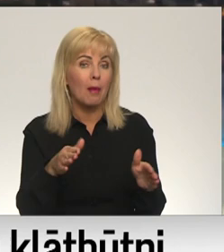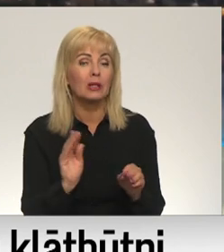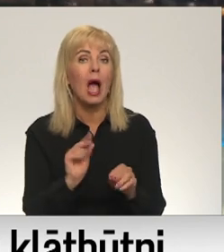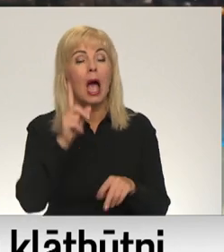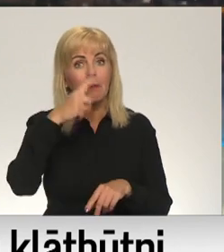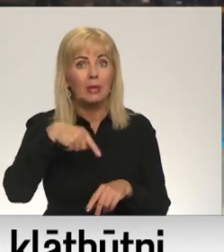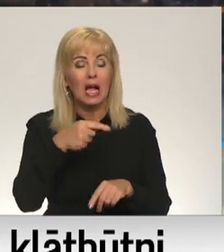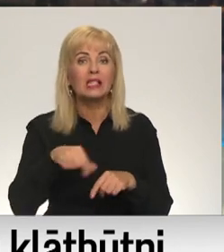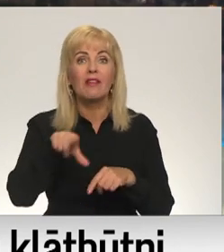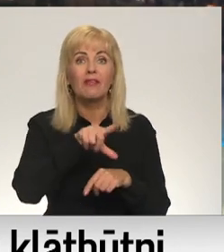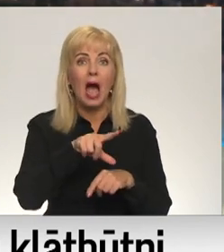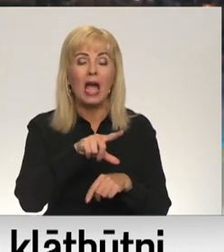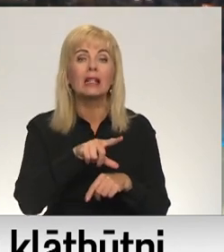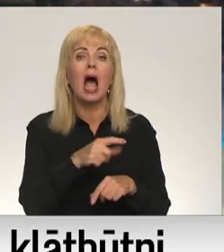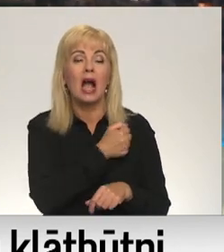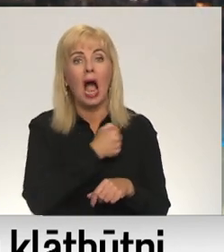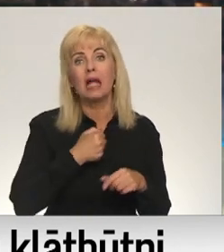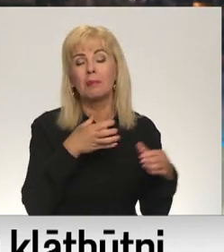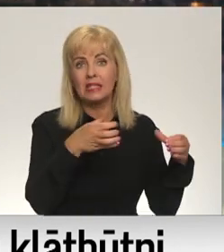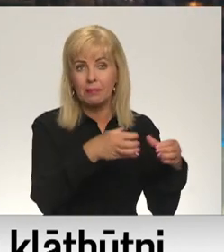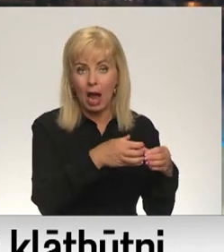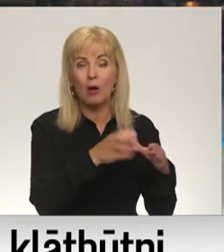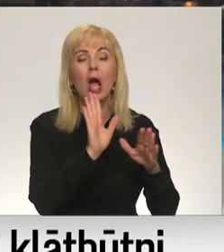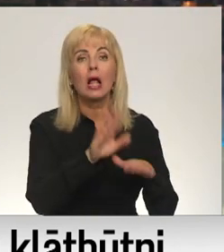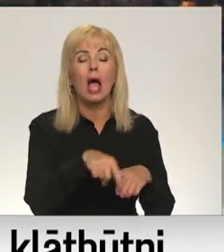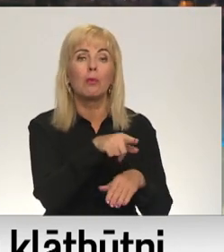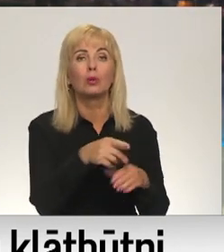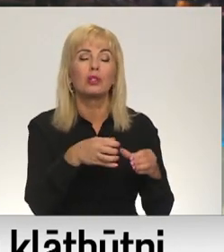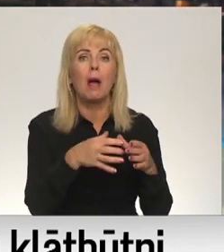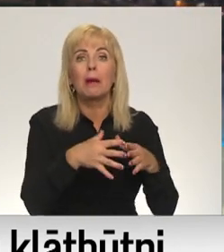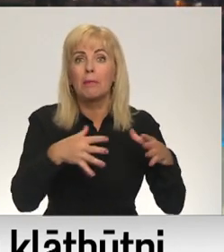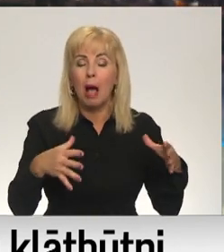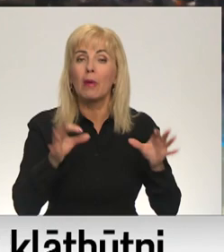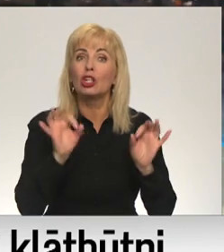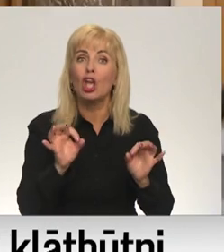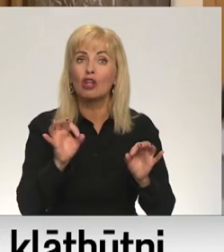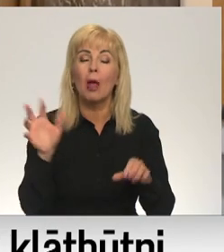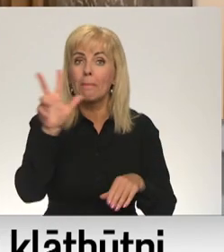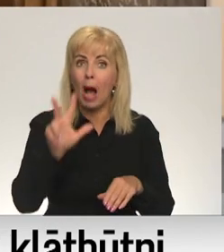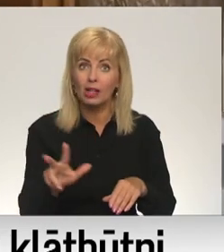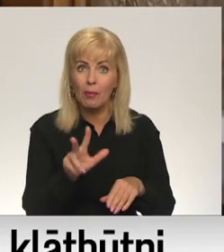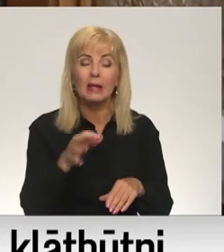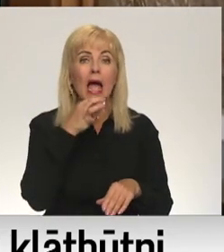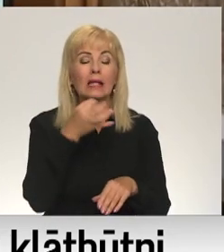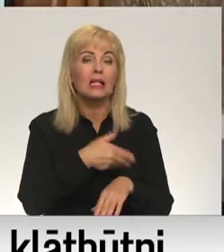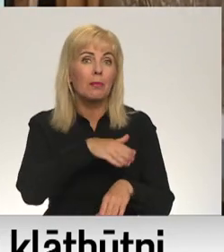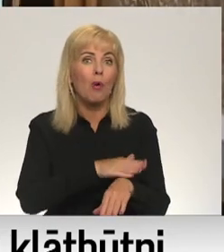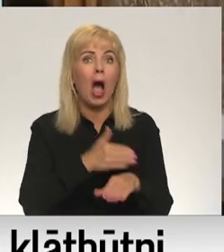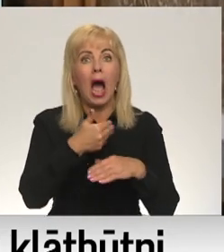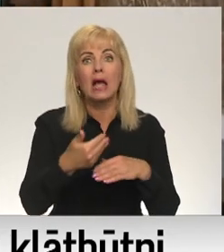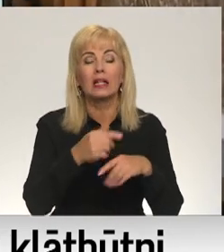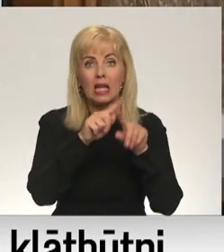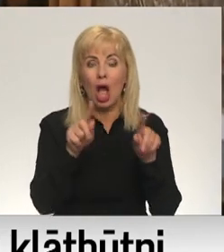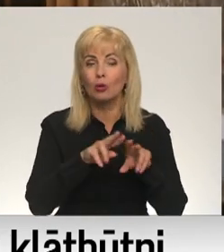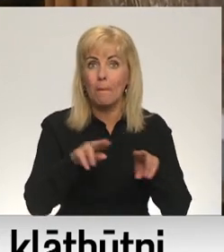spēku austrumu flangā un Polijas atbalsts būs spēku paplašināšanai Baltijas valstīs. Tā pauž Polijas ārlietu ministrs Zbigņevs